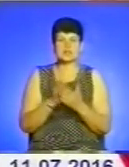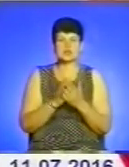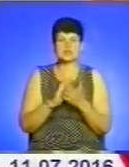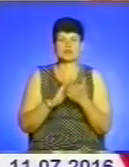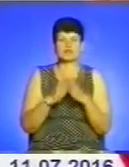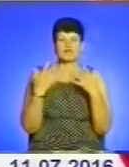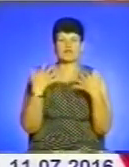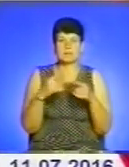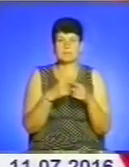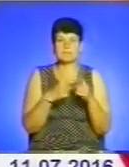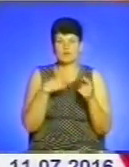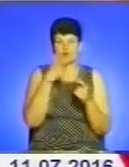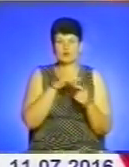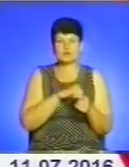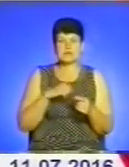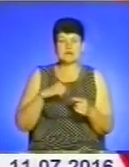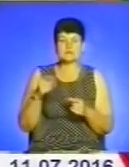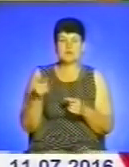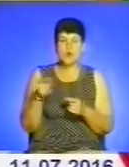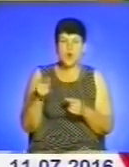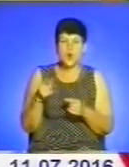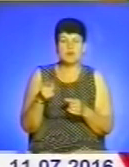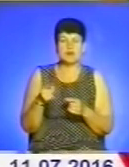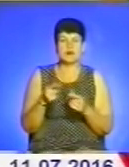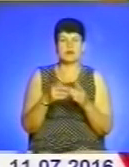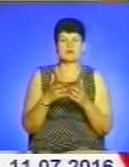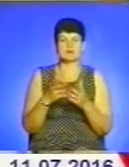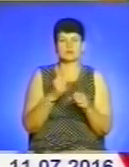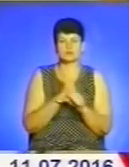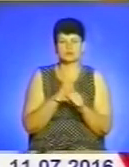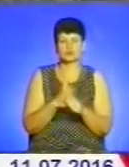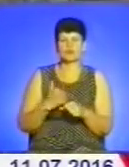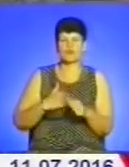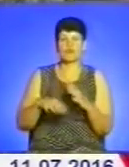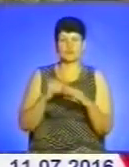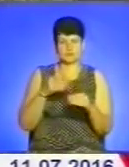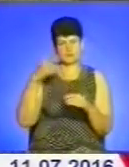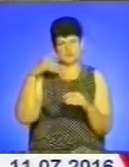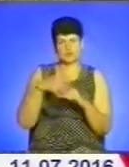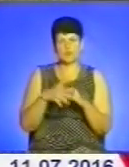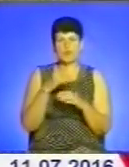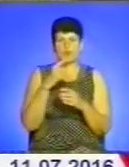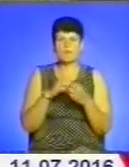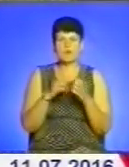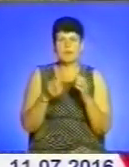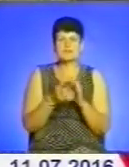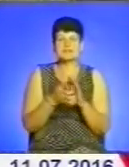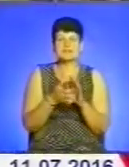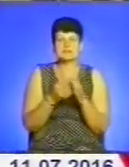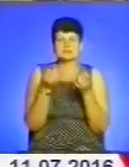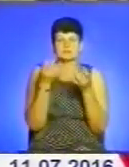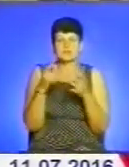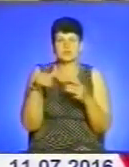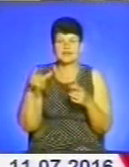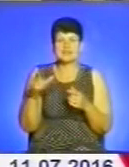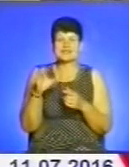півроку. Сам із Тернополя. Кар'єру військового обрав свідомо. Каже, що проблема у нестачі рядових та сержантів, тож